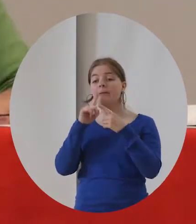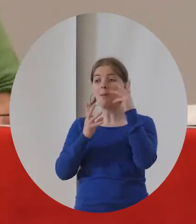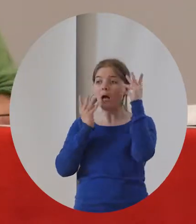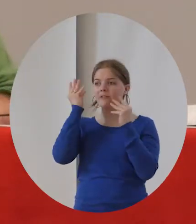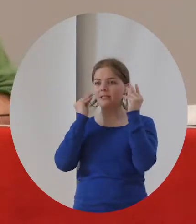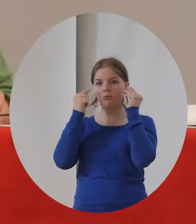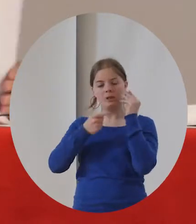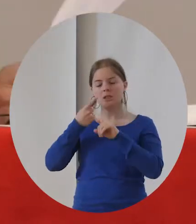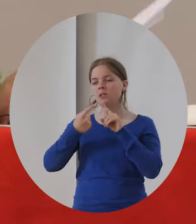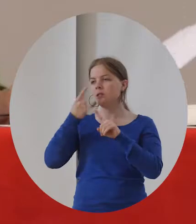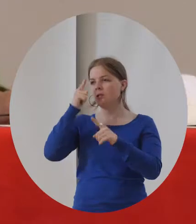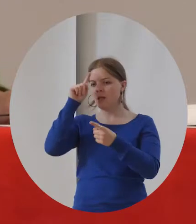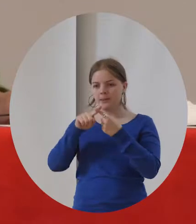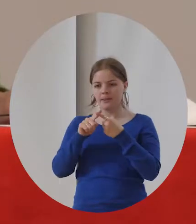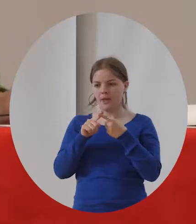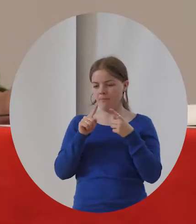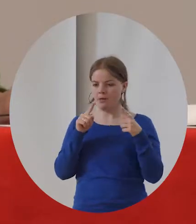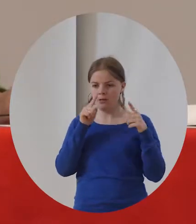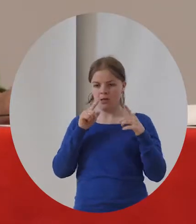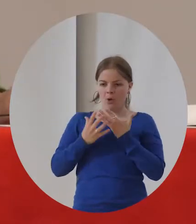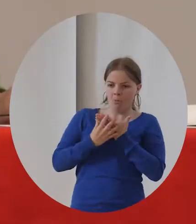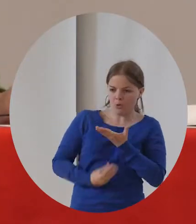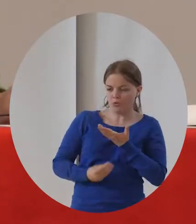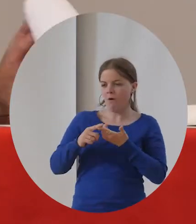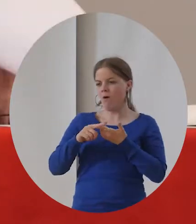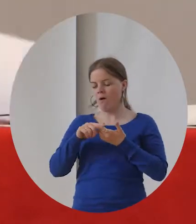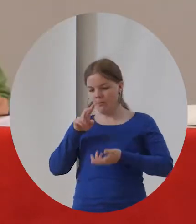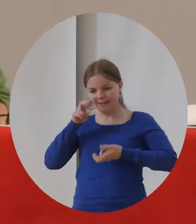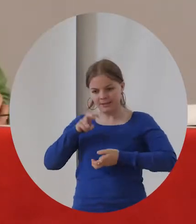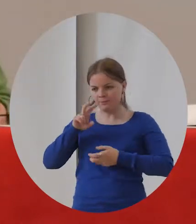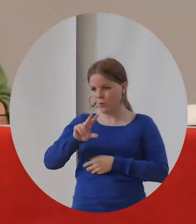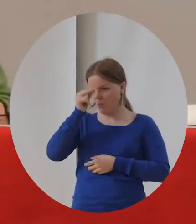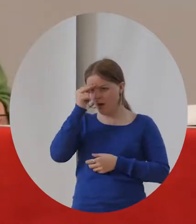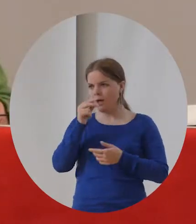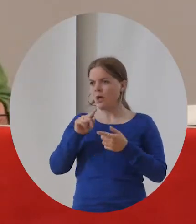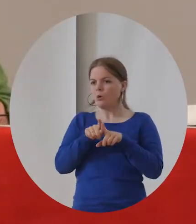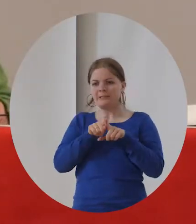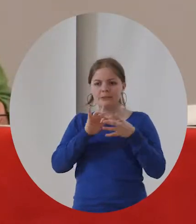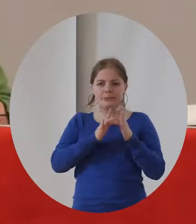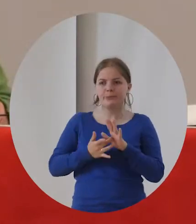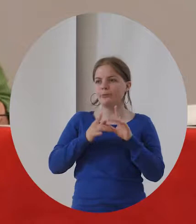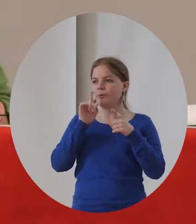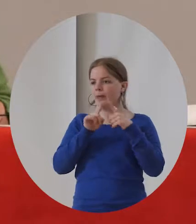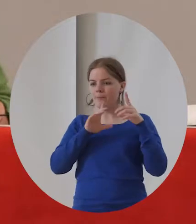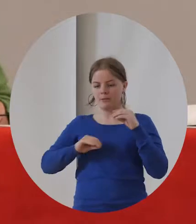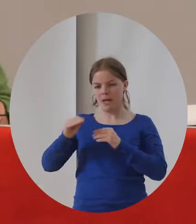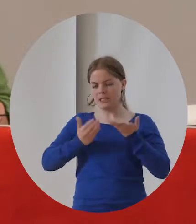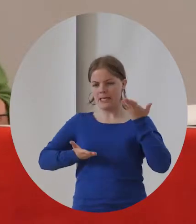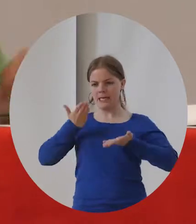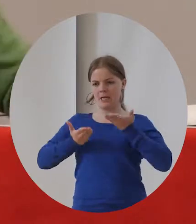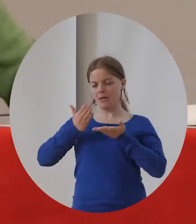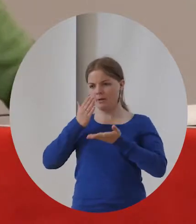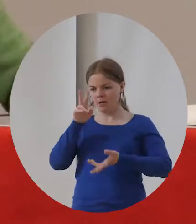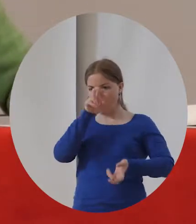c'était vraiment la perception de la pesanteur, de la gravité et de tout ce qui touche autour de l'équilibre,